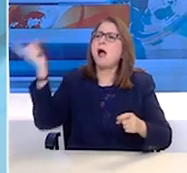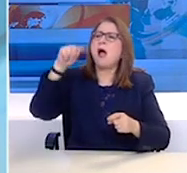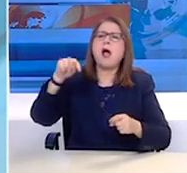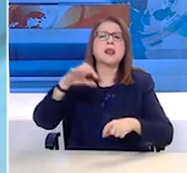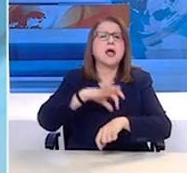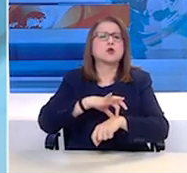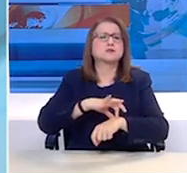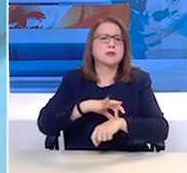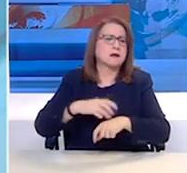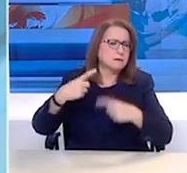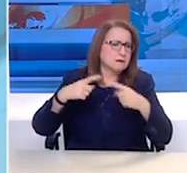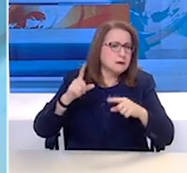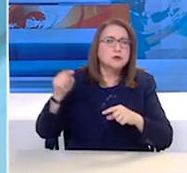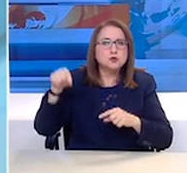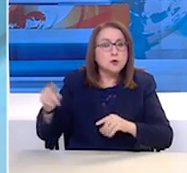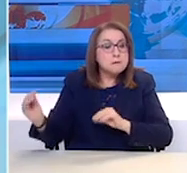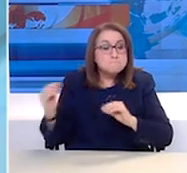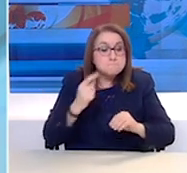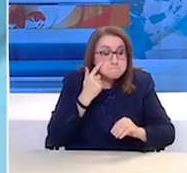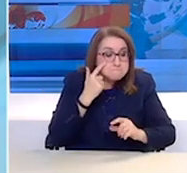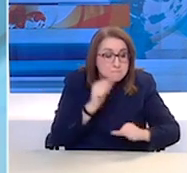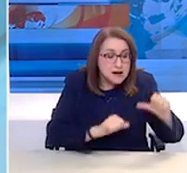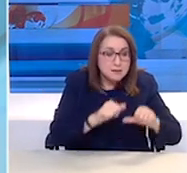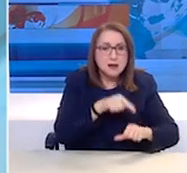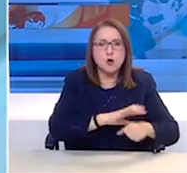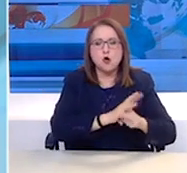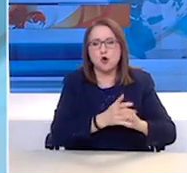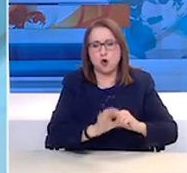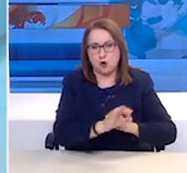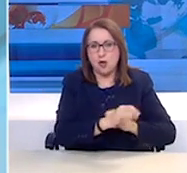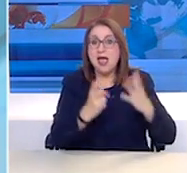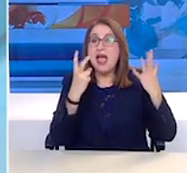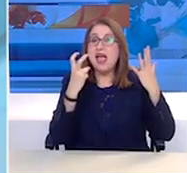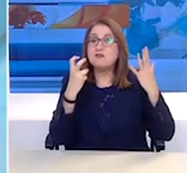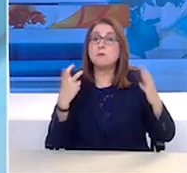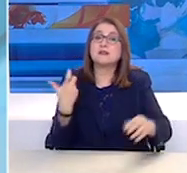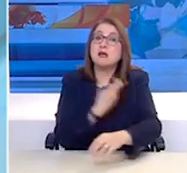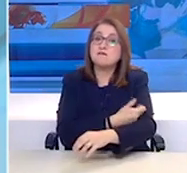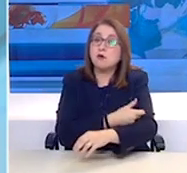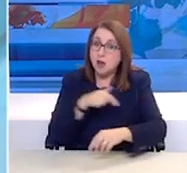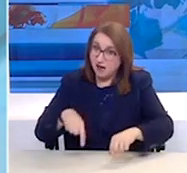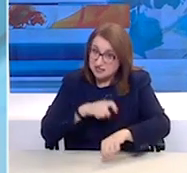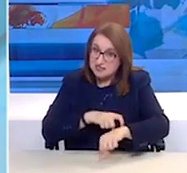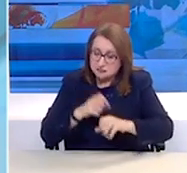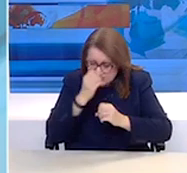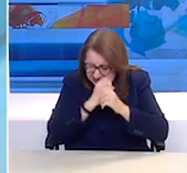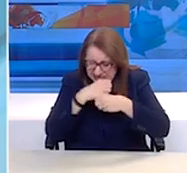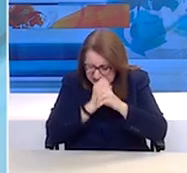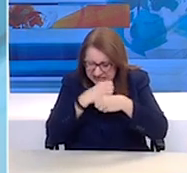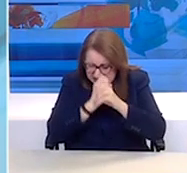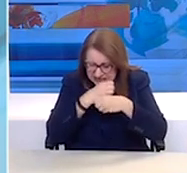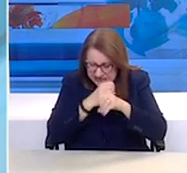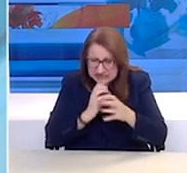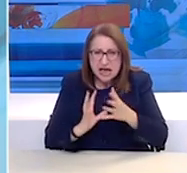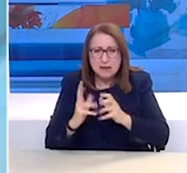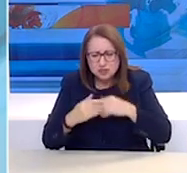κορονοϊό. Περισσότερα από 70 εμβόλια είναι σε φάση ανάπτυξη αυτή τη στιγμή, σύμφωνα με ανακοινώσεις του Παγκόσμιου Οργανισμού Υγείας. Μόνο